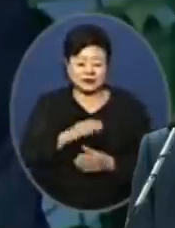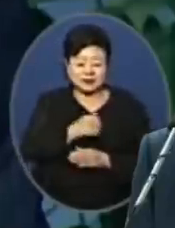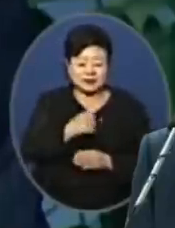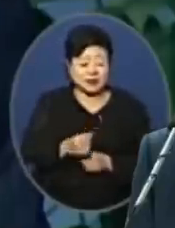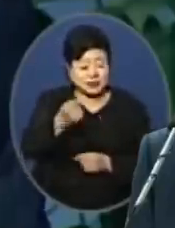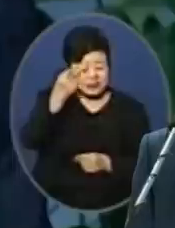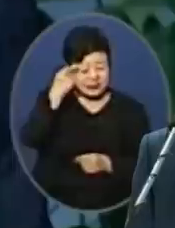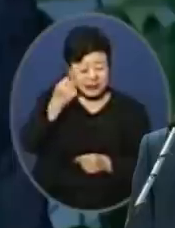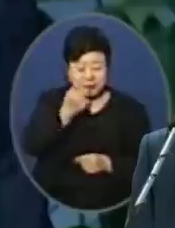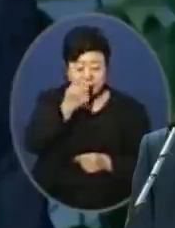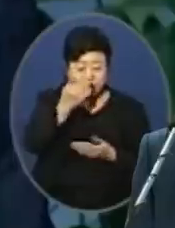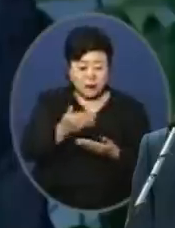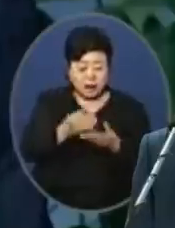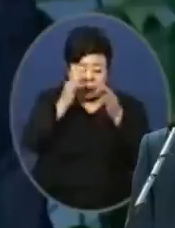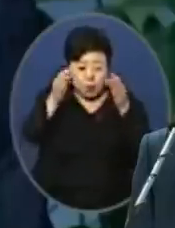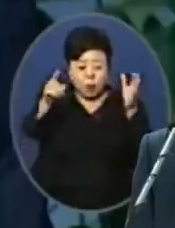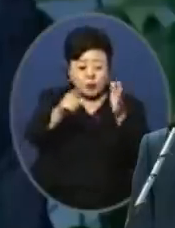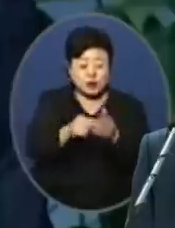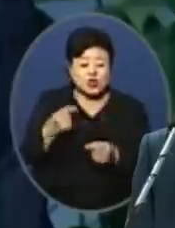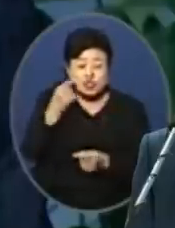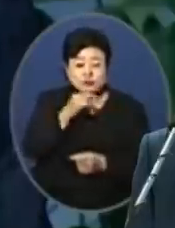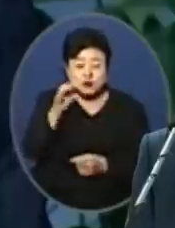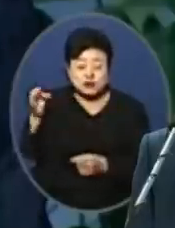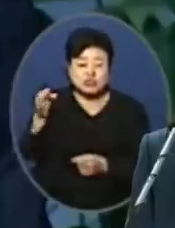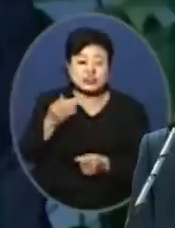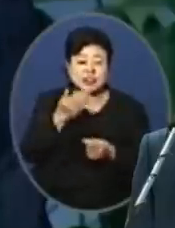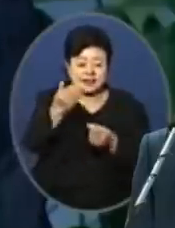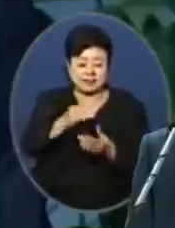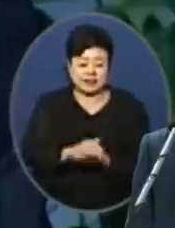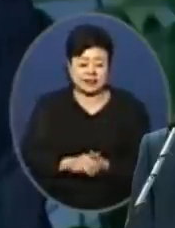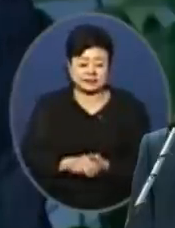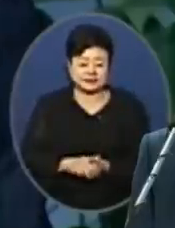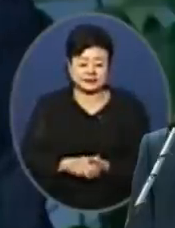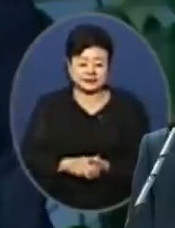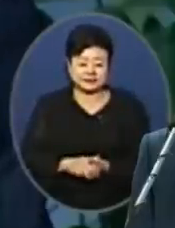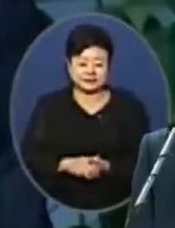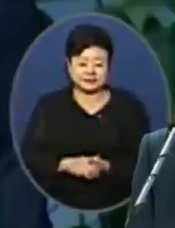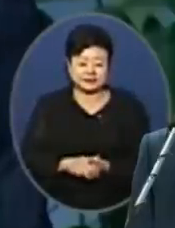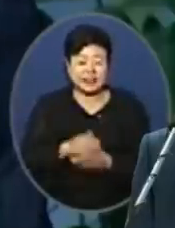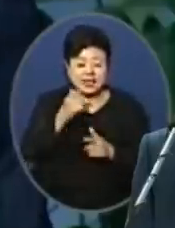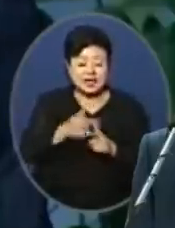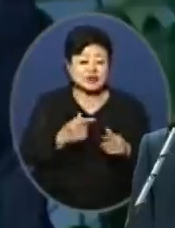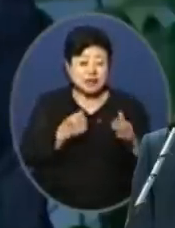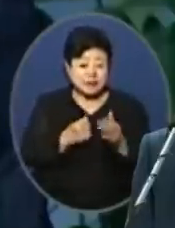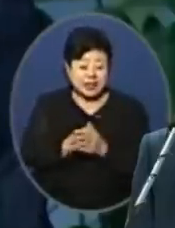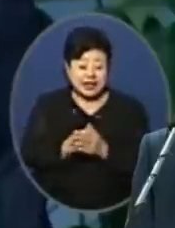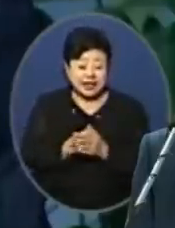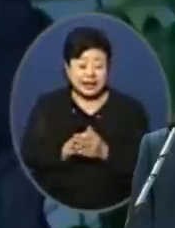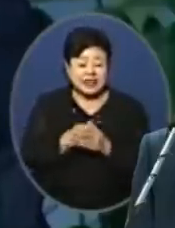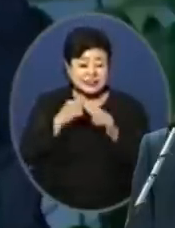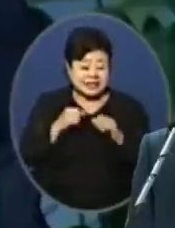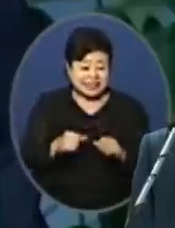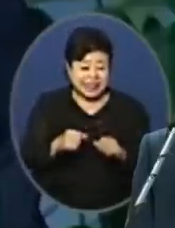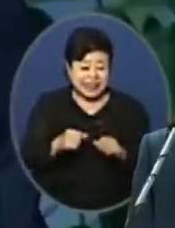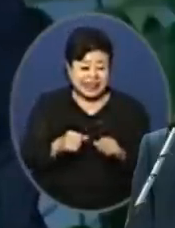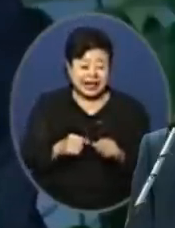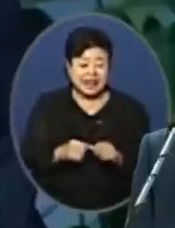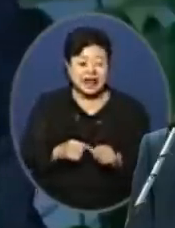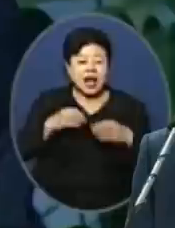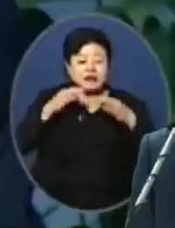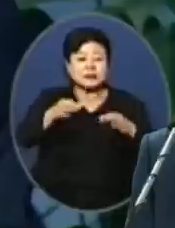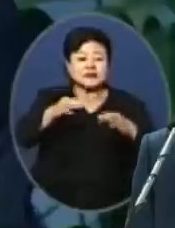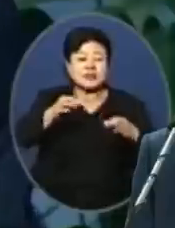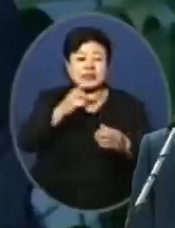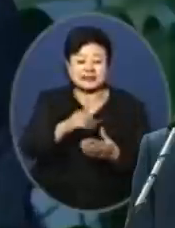그리스도의 생명을 바라보고 믿고 입술로 시인해야 되는 것입니다. 예수 때문에 산다고 고함을